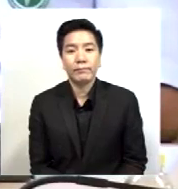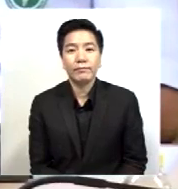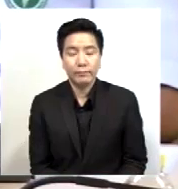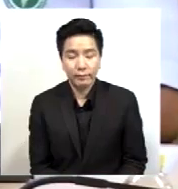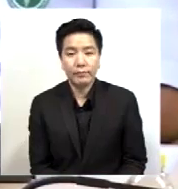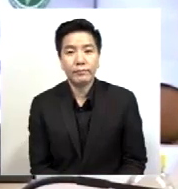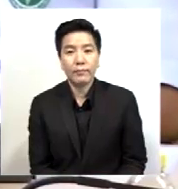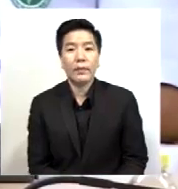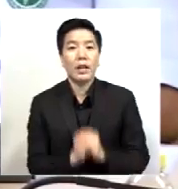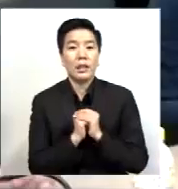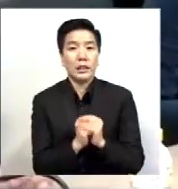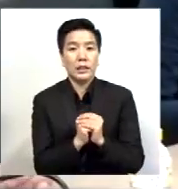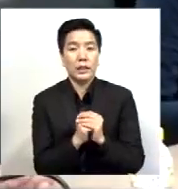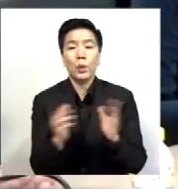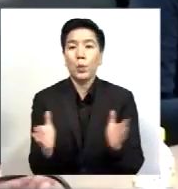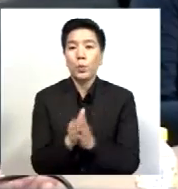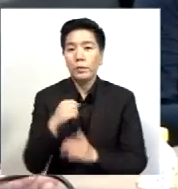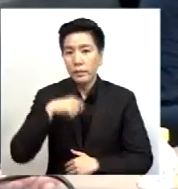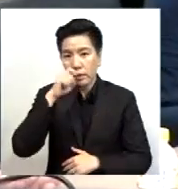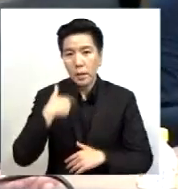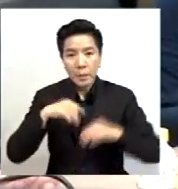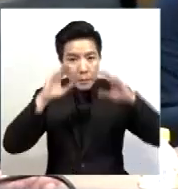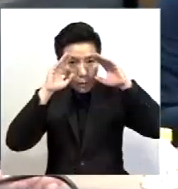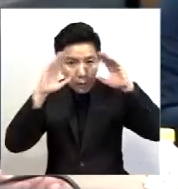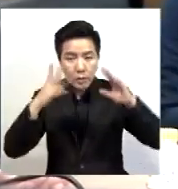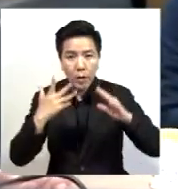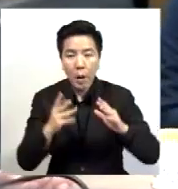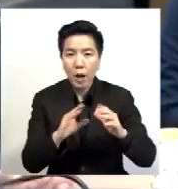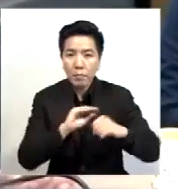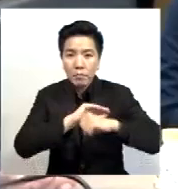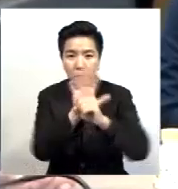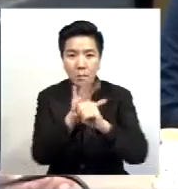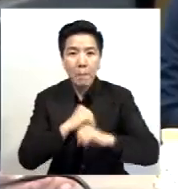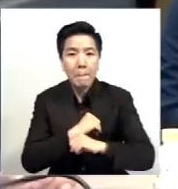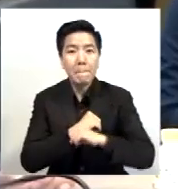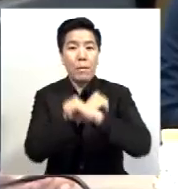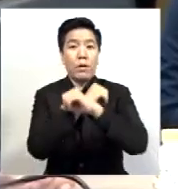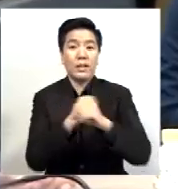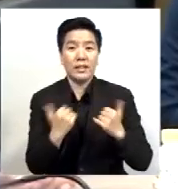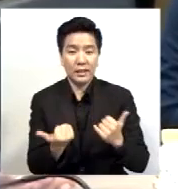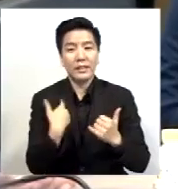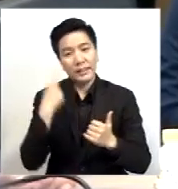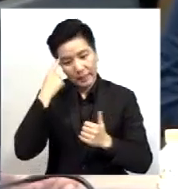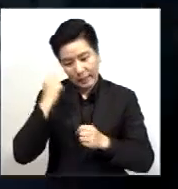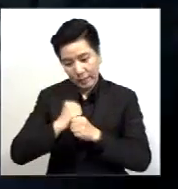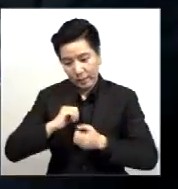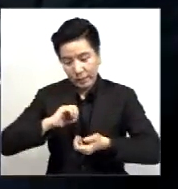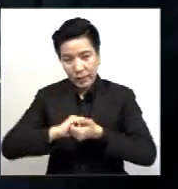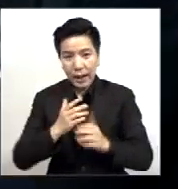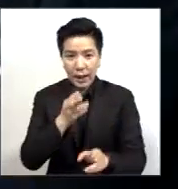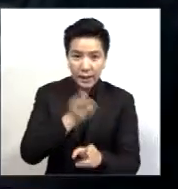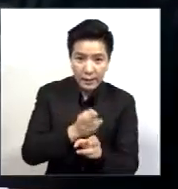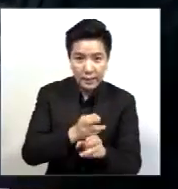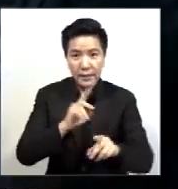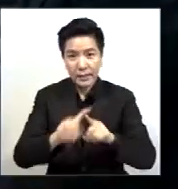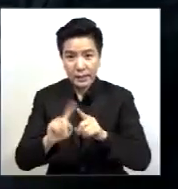นอกจากนี้นะคะจีนยังจะร่วมกับไทยในการแลกเปลี่ยนประสบการณ์การป้องกันเชื้อโควิด-19 รวมถึงมีความร่วมมือเกี่ยวกับยารักษาด้ว